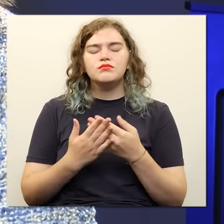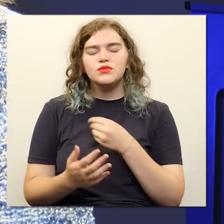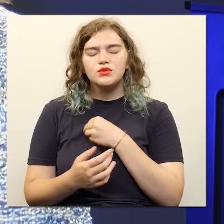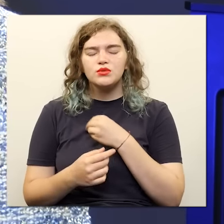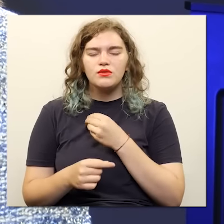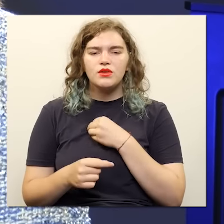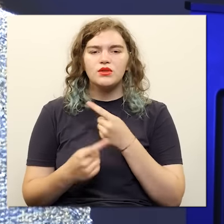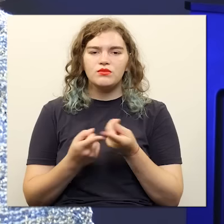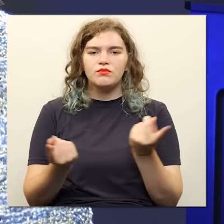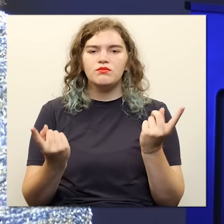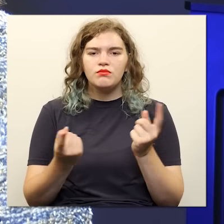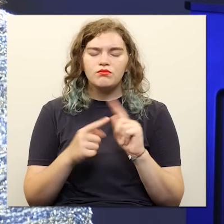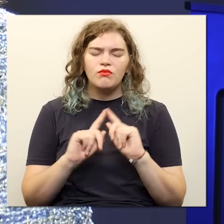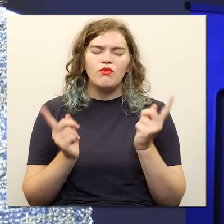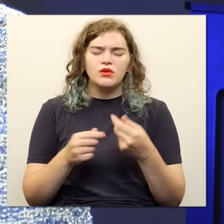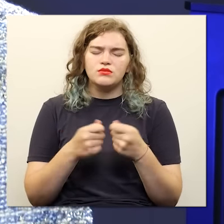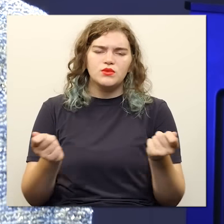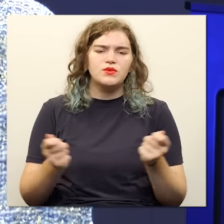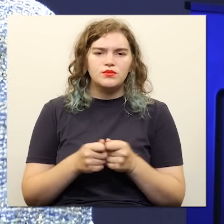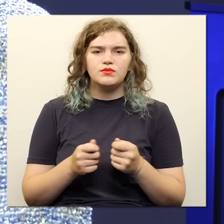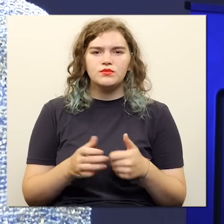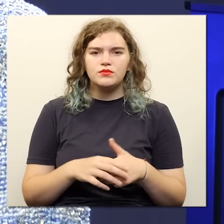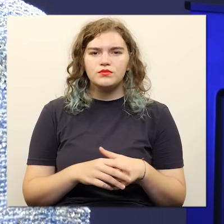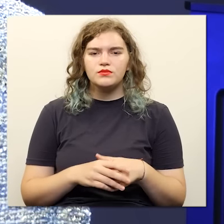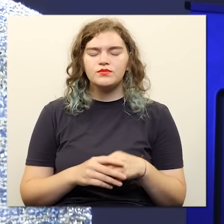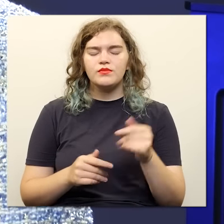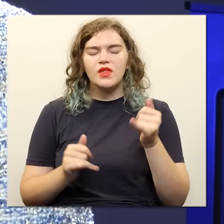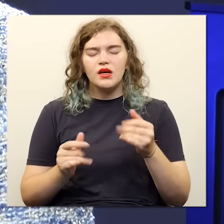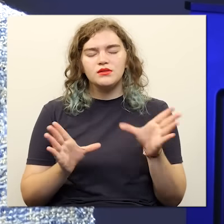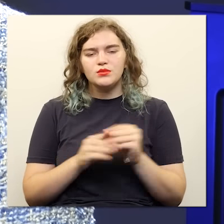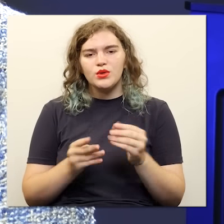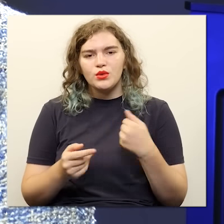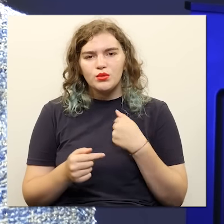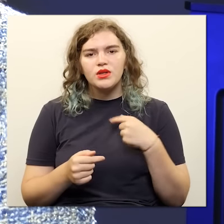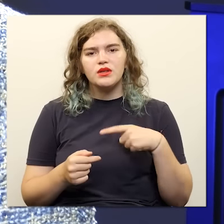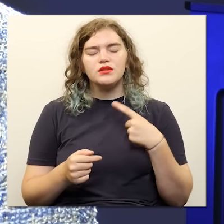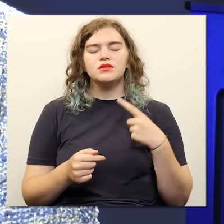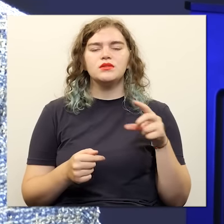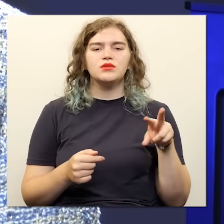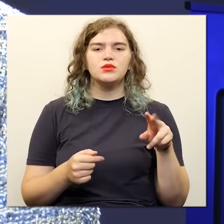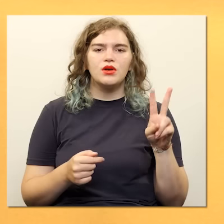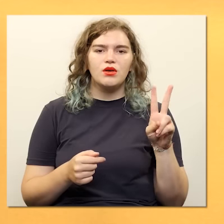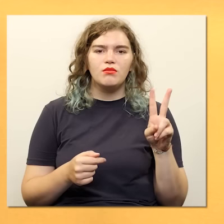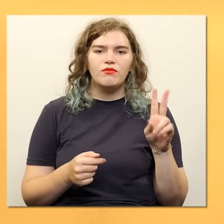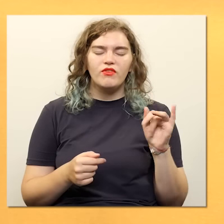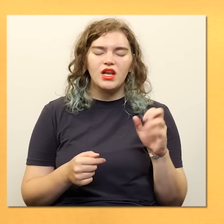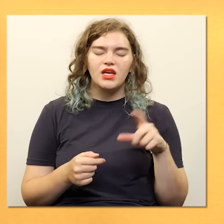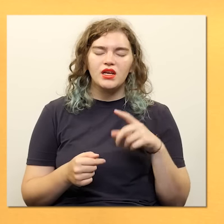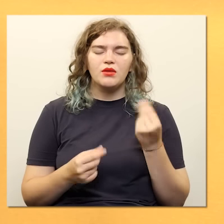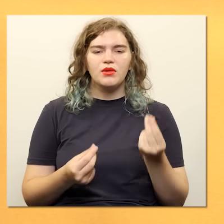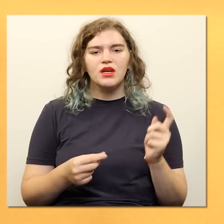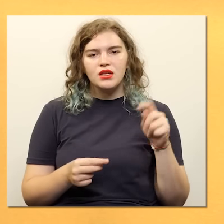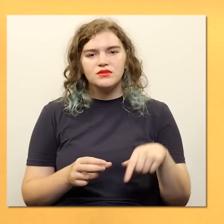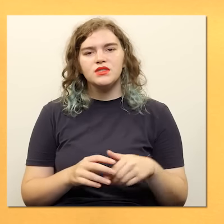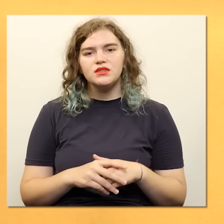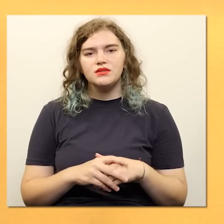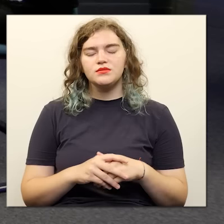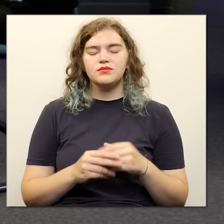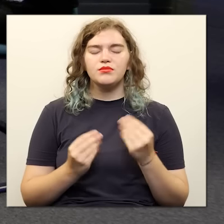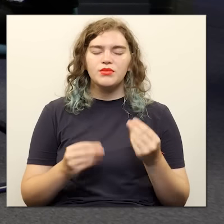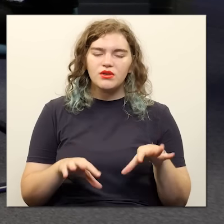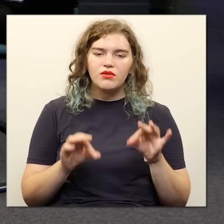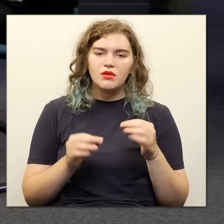indicator pentru mintea și sufletele voastre. Astăzi o am alături de mine pe sora Valeria. Bine ați venit! Bine v-am